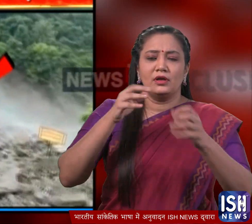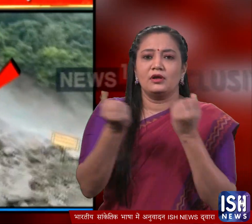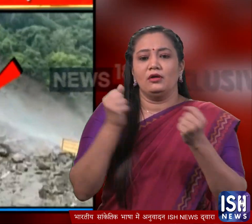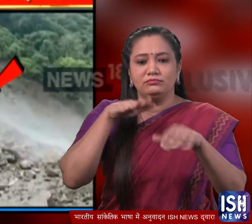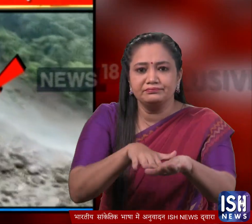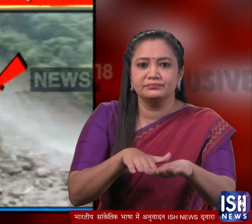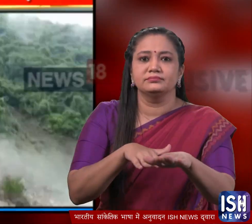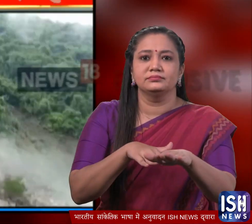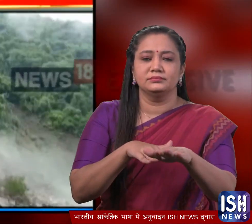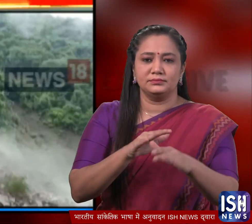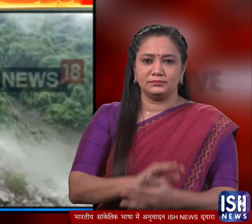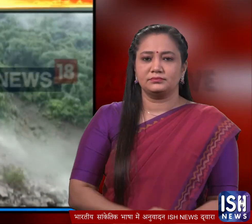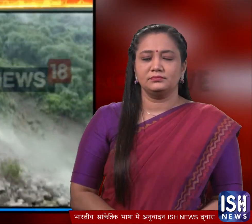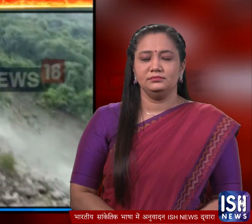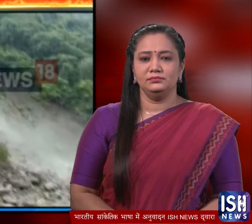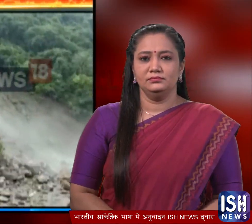वहां ट्रैफिक रोकना पड़ा।